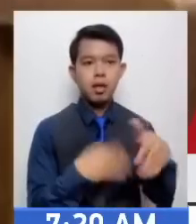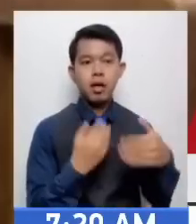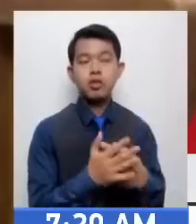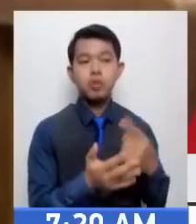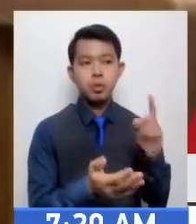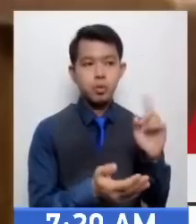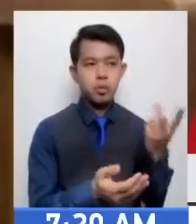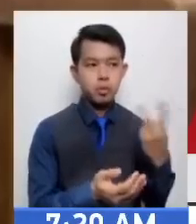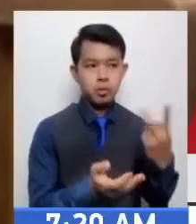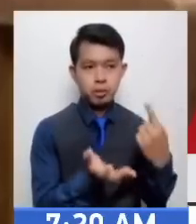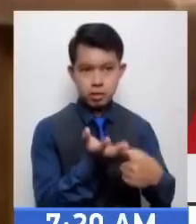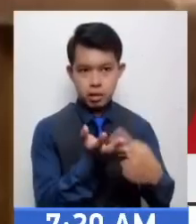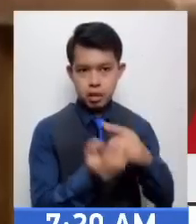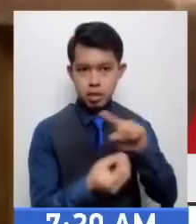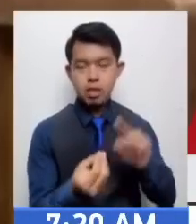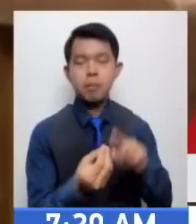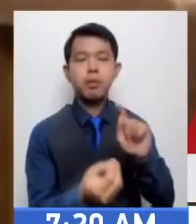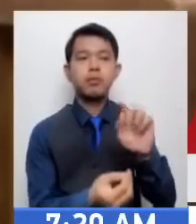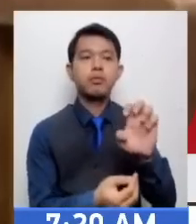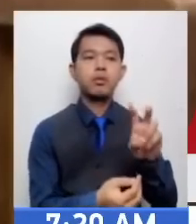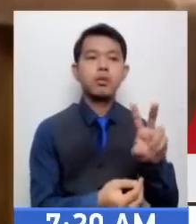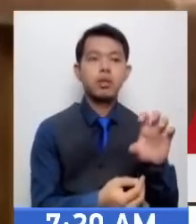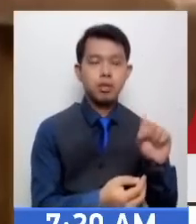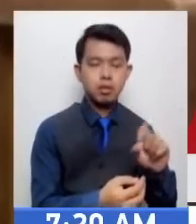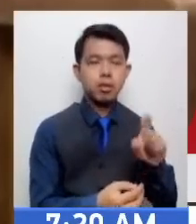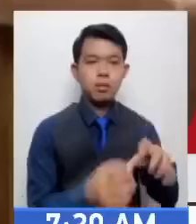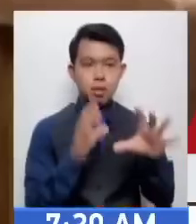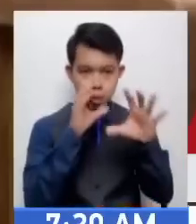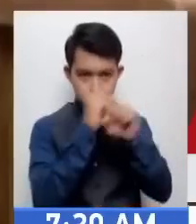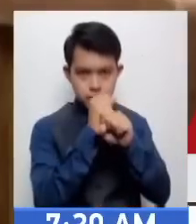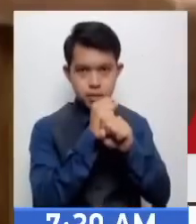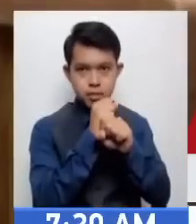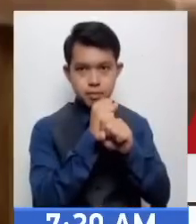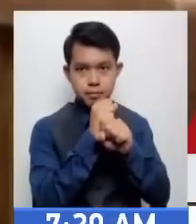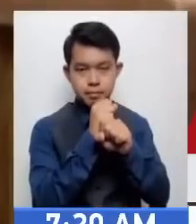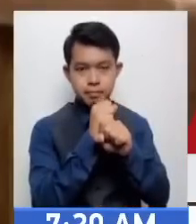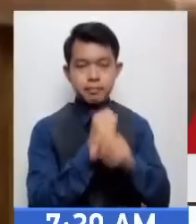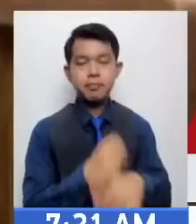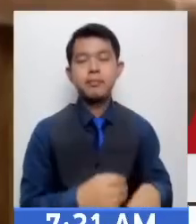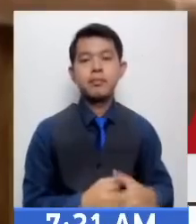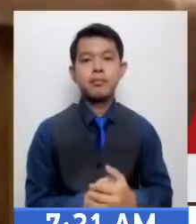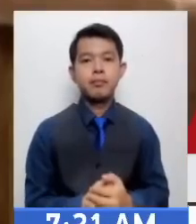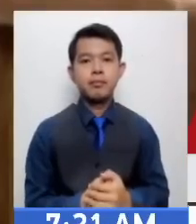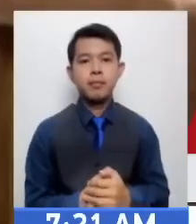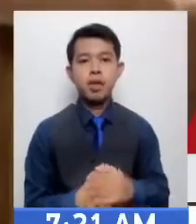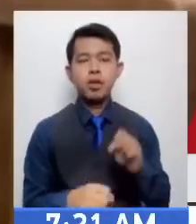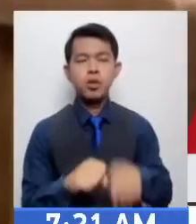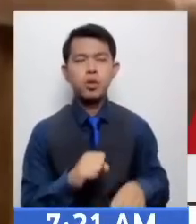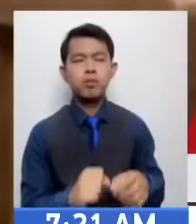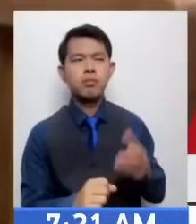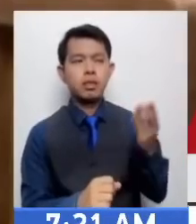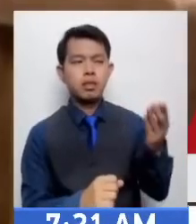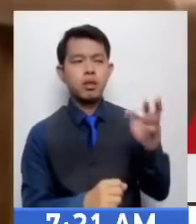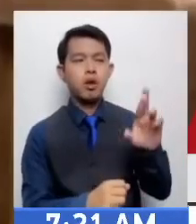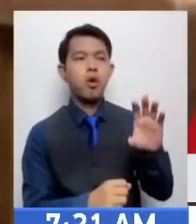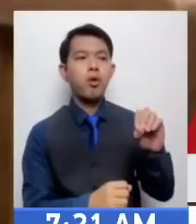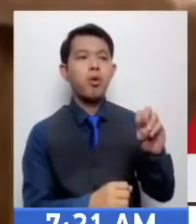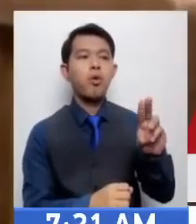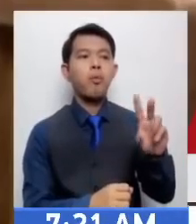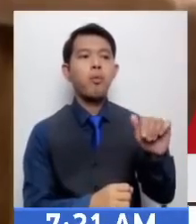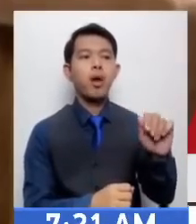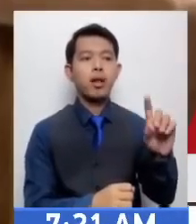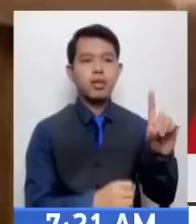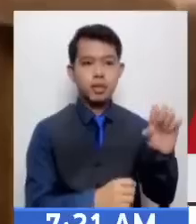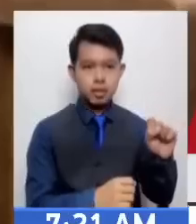ay confidential po at kaya po hinahayaan ko na lang pong si Speaker Robualdez ang magsalita tungkol sa bagay na yan.